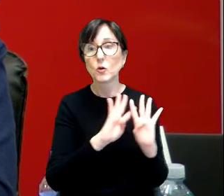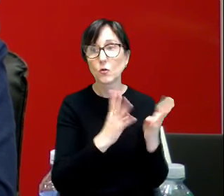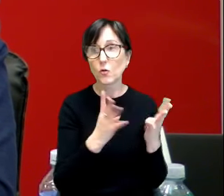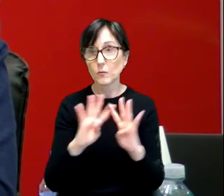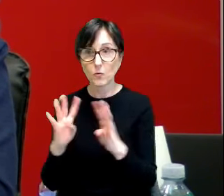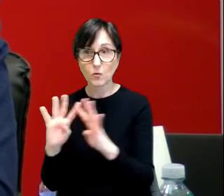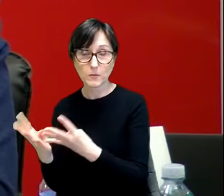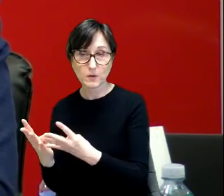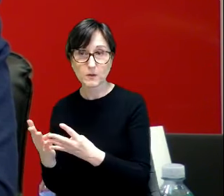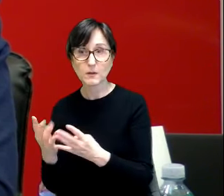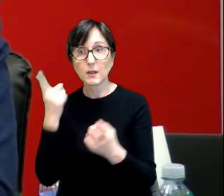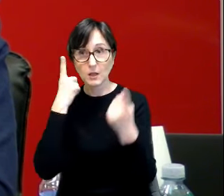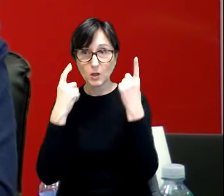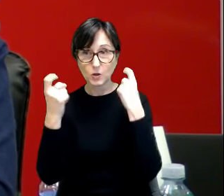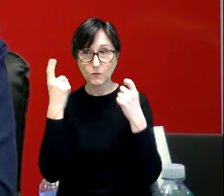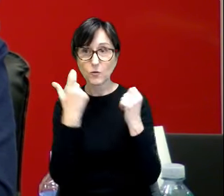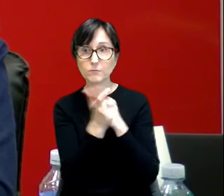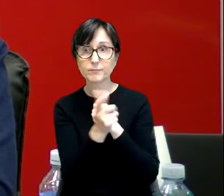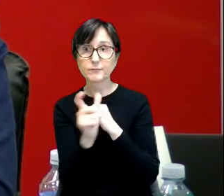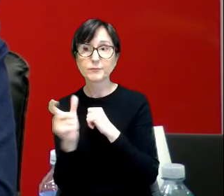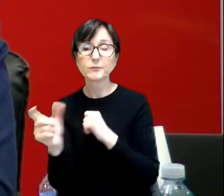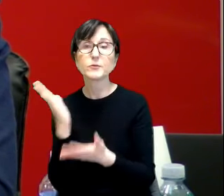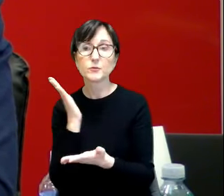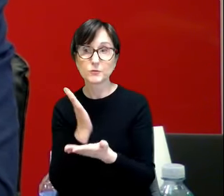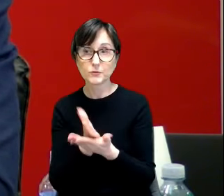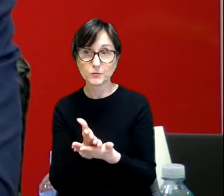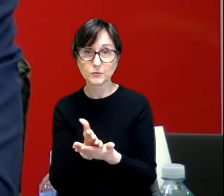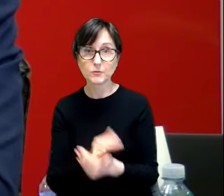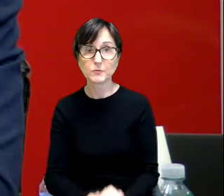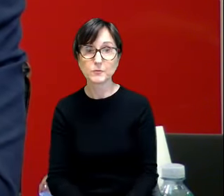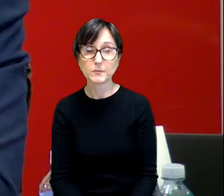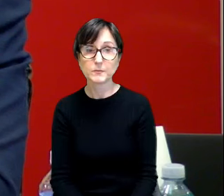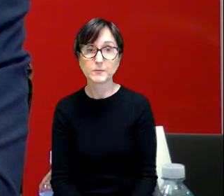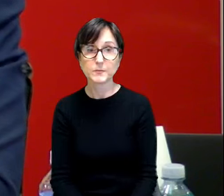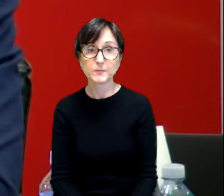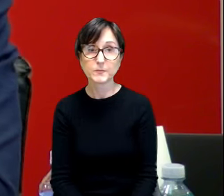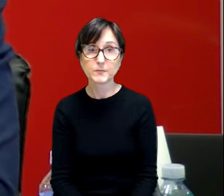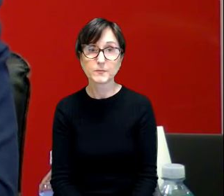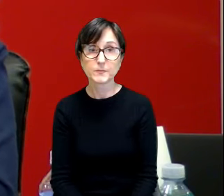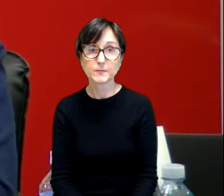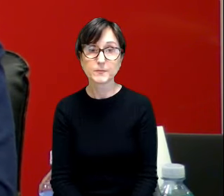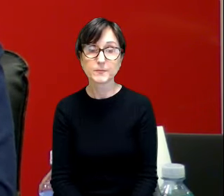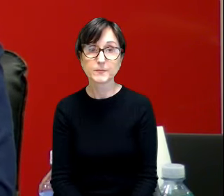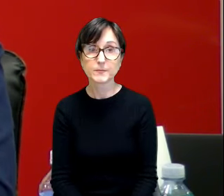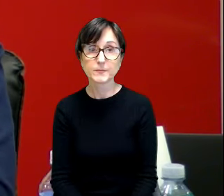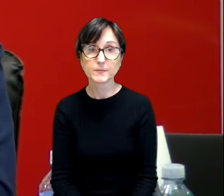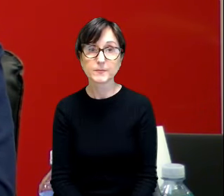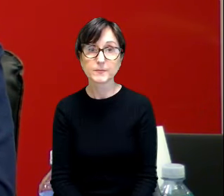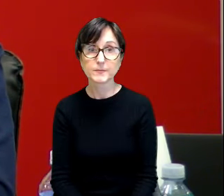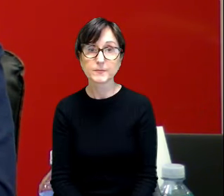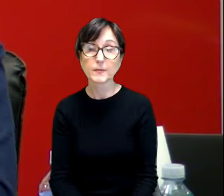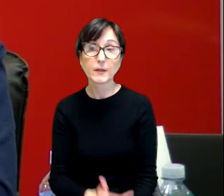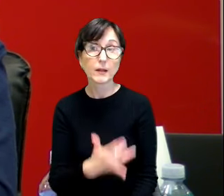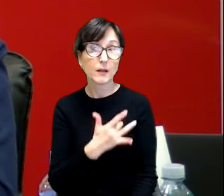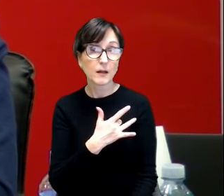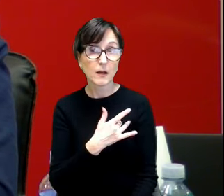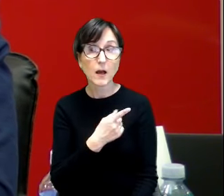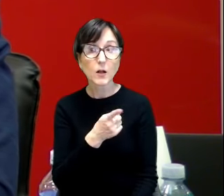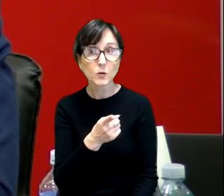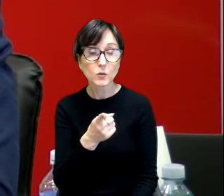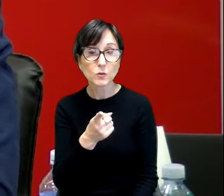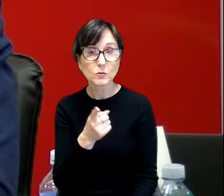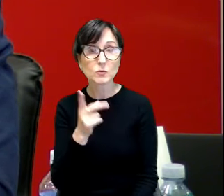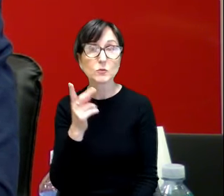informacijos galbūt a jus klaidina būtent ta situacija kad įstatyme